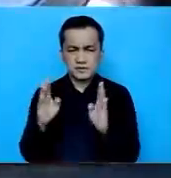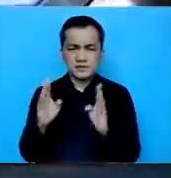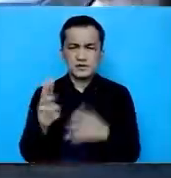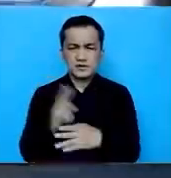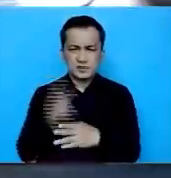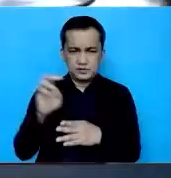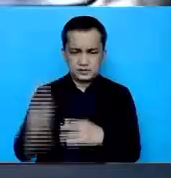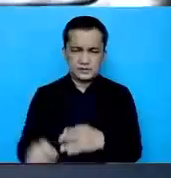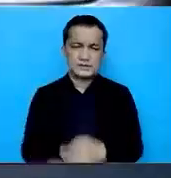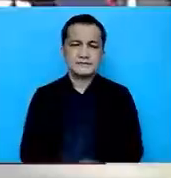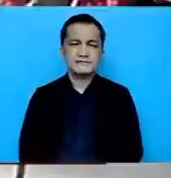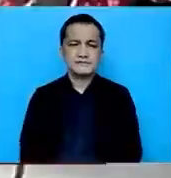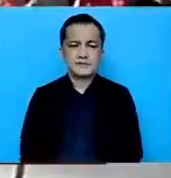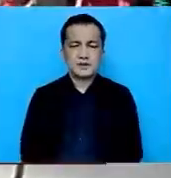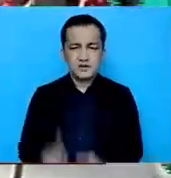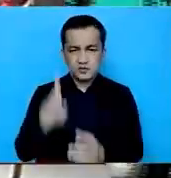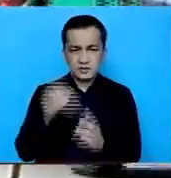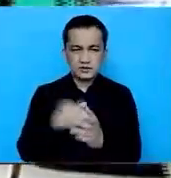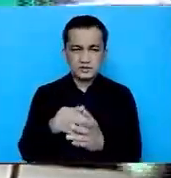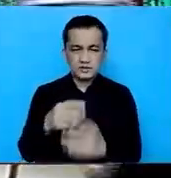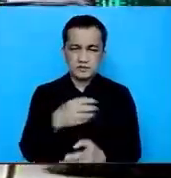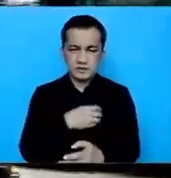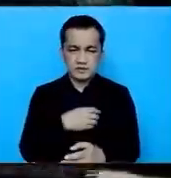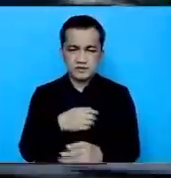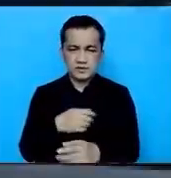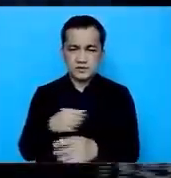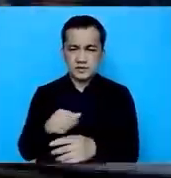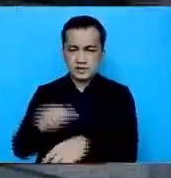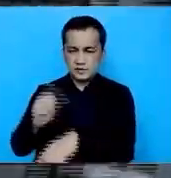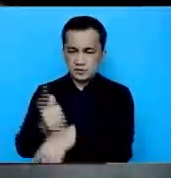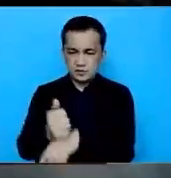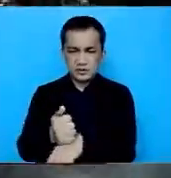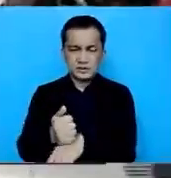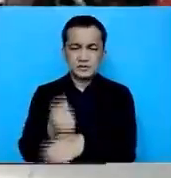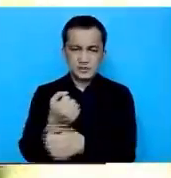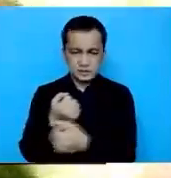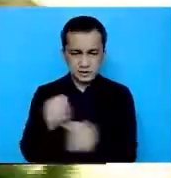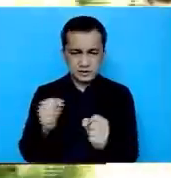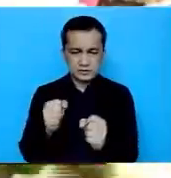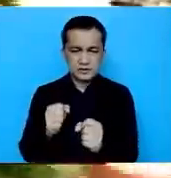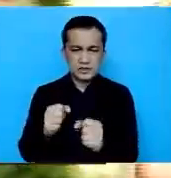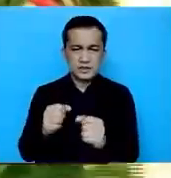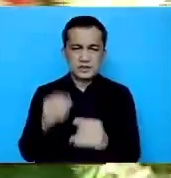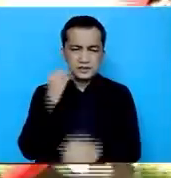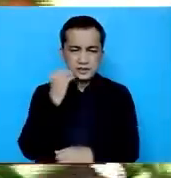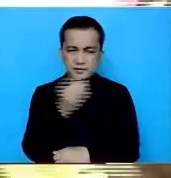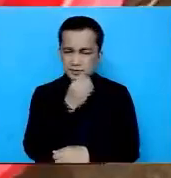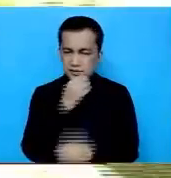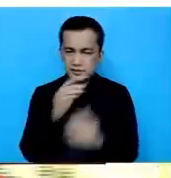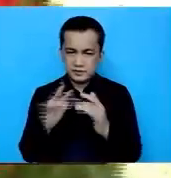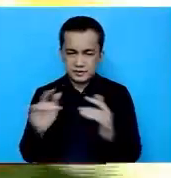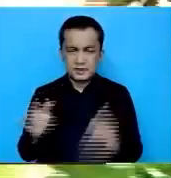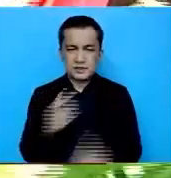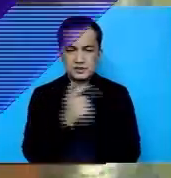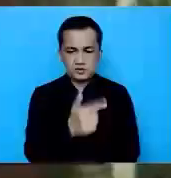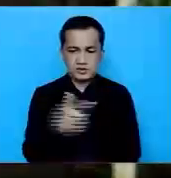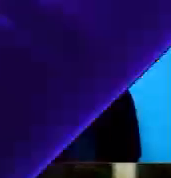Higit 1,000 pulis naman ang ipoposte sa lungsod para sa seguridad ng Panagbanga 2023.